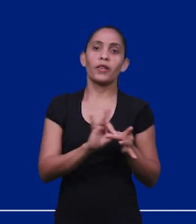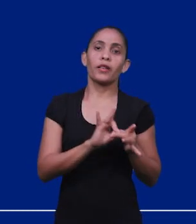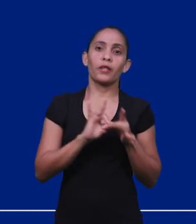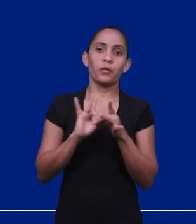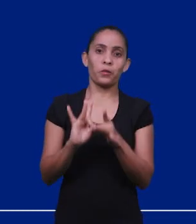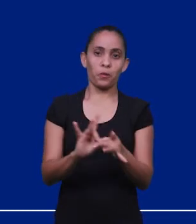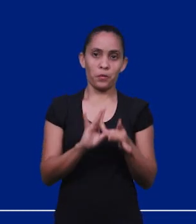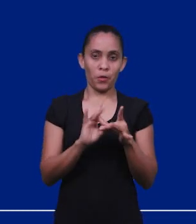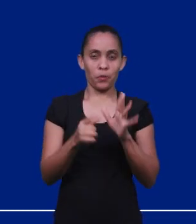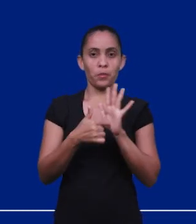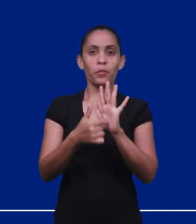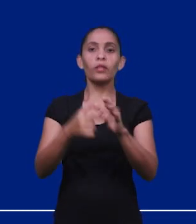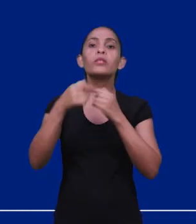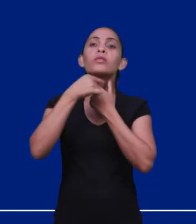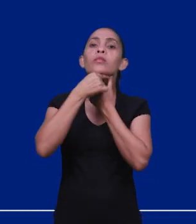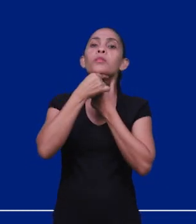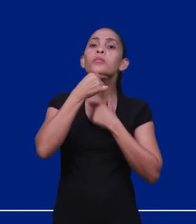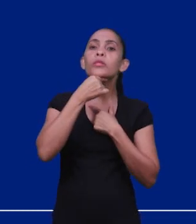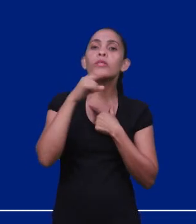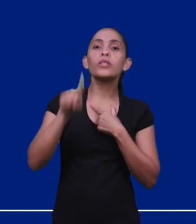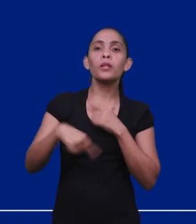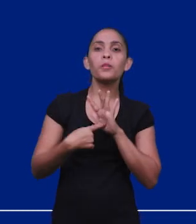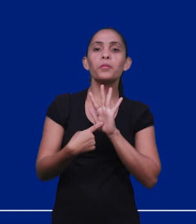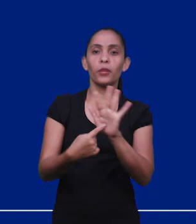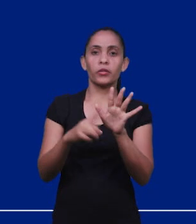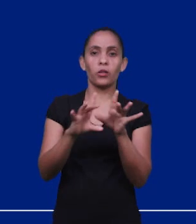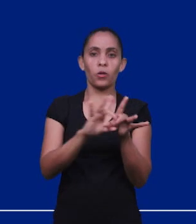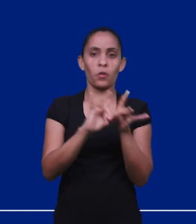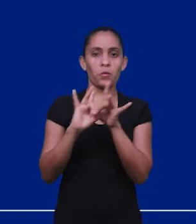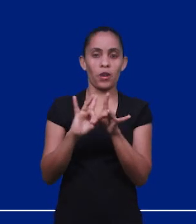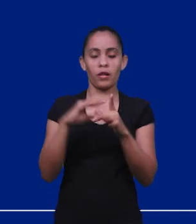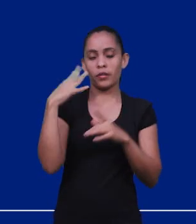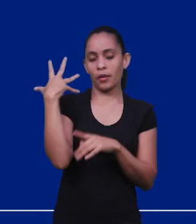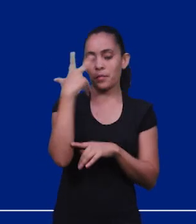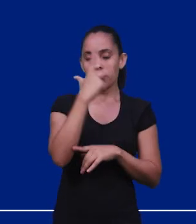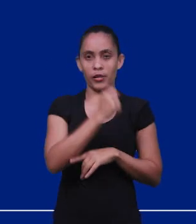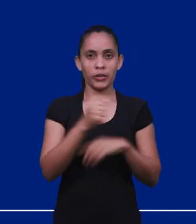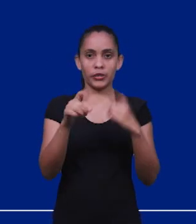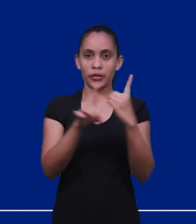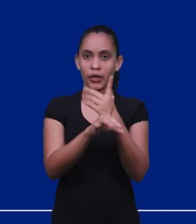communion. Ici, elle met le cou qui représente la communion.